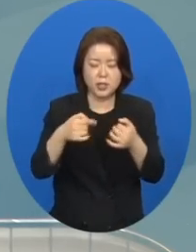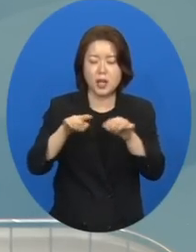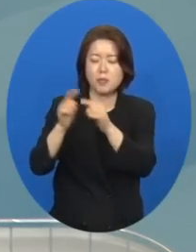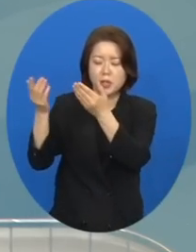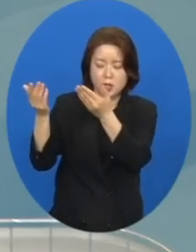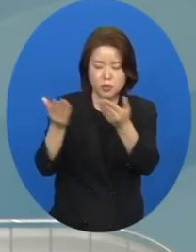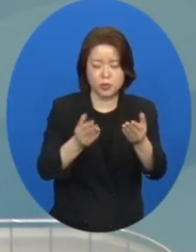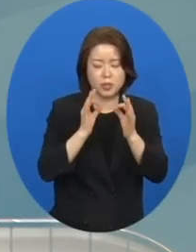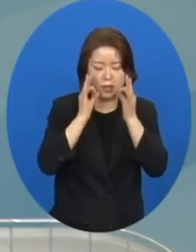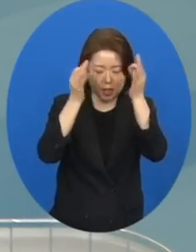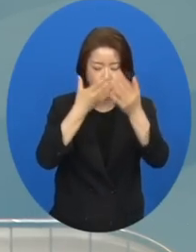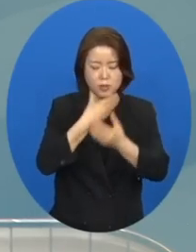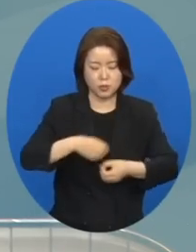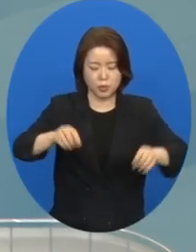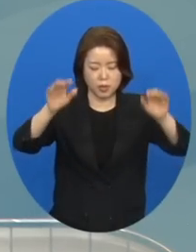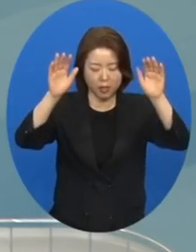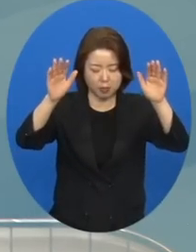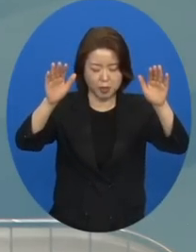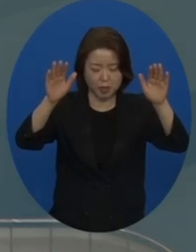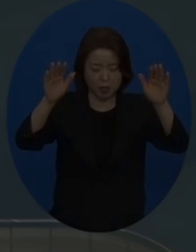주거나 없나이다 아멘